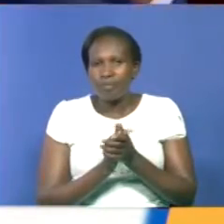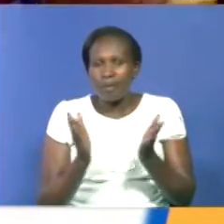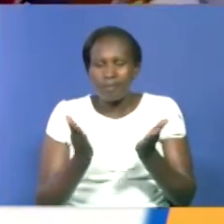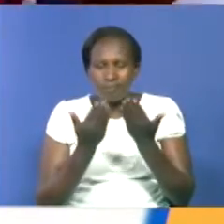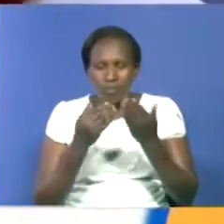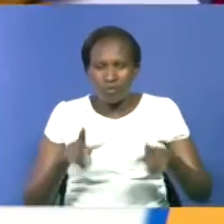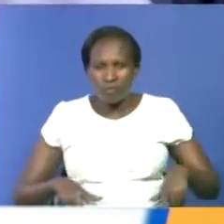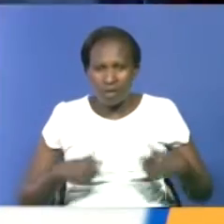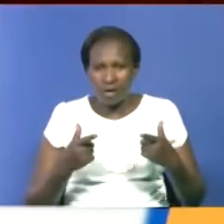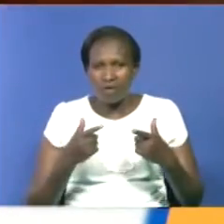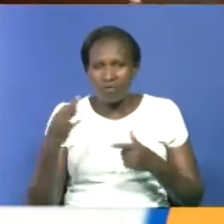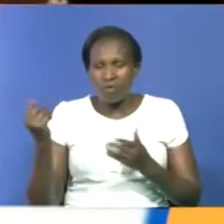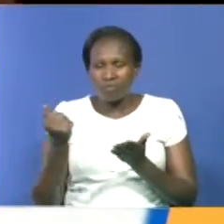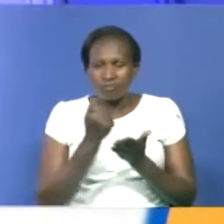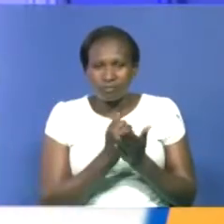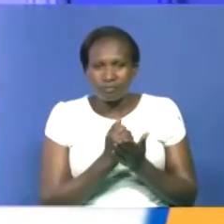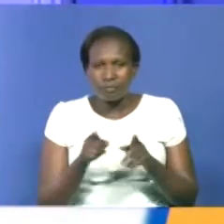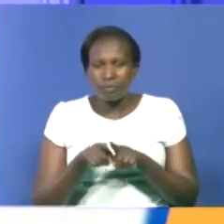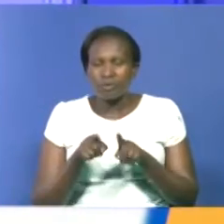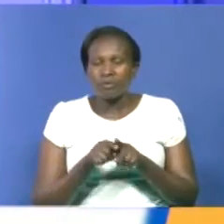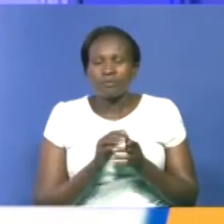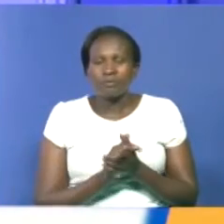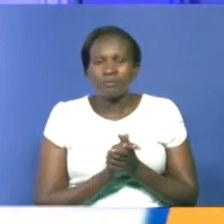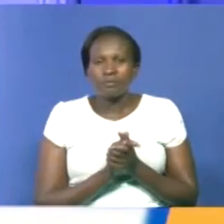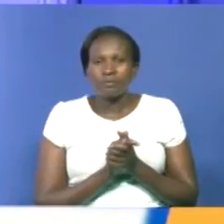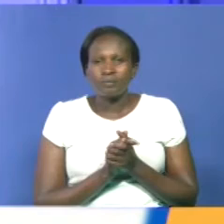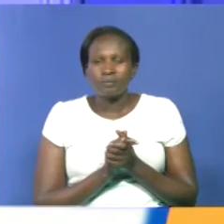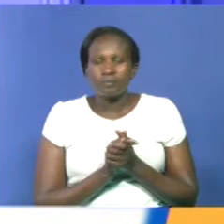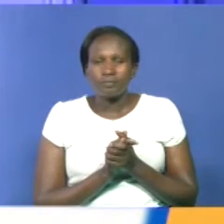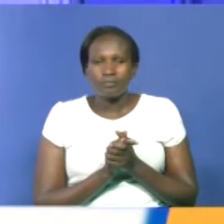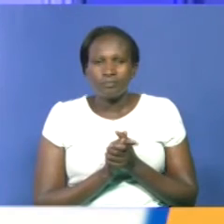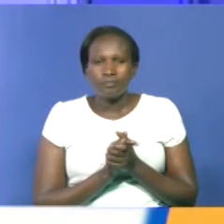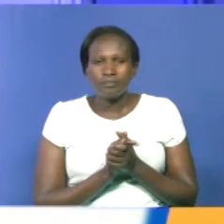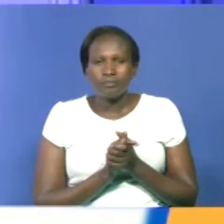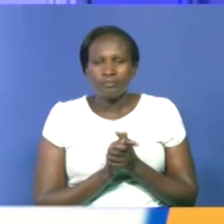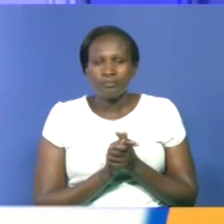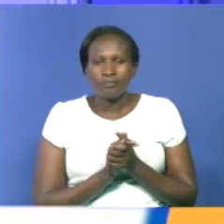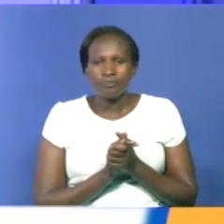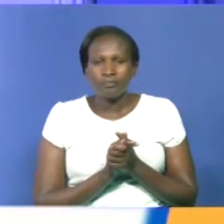na kubuniwa kwa ajira. Nikiripotia Jamvi la MBCI, jina langu ni Mangicho Mola.